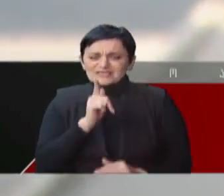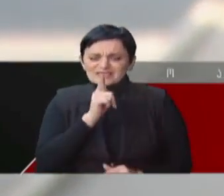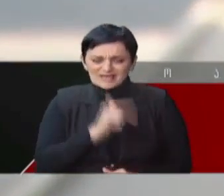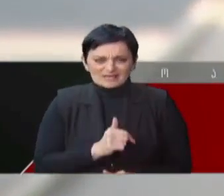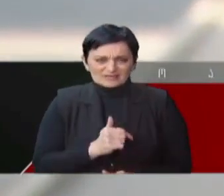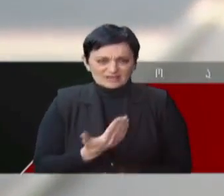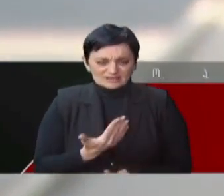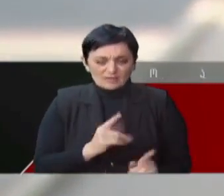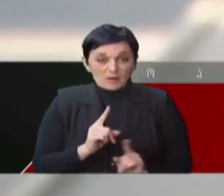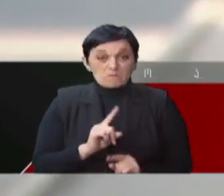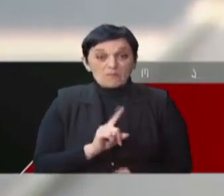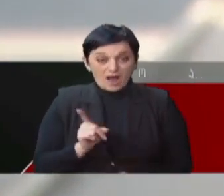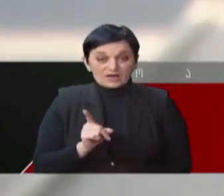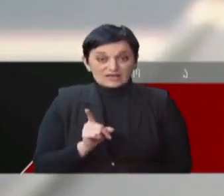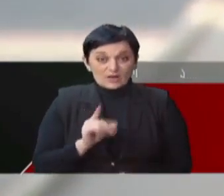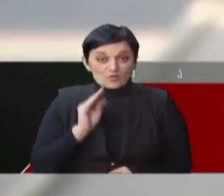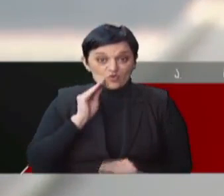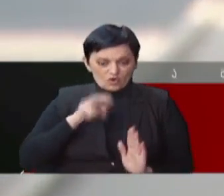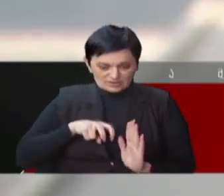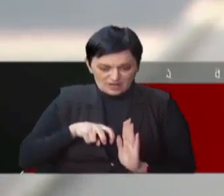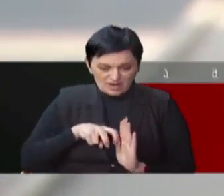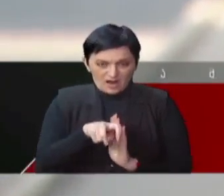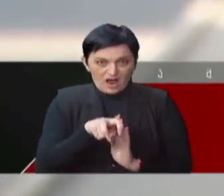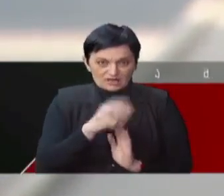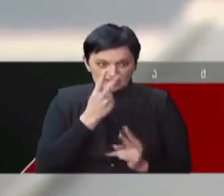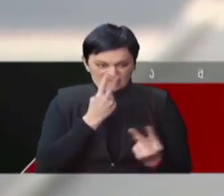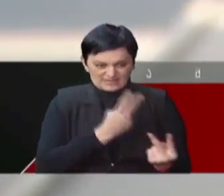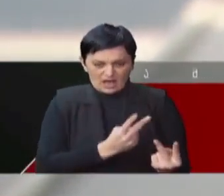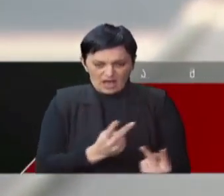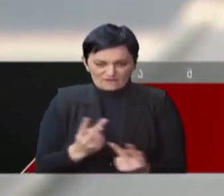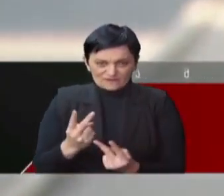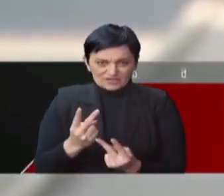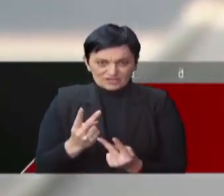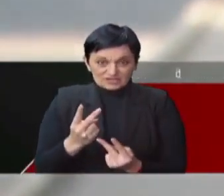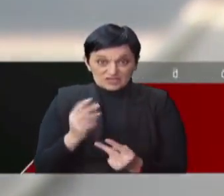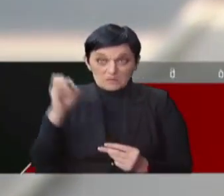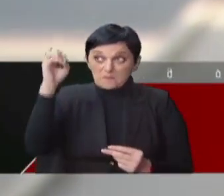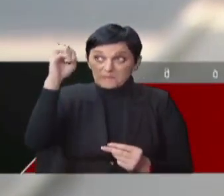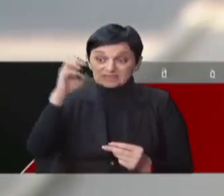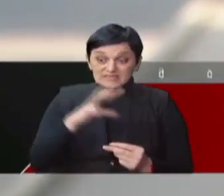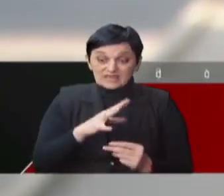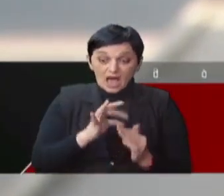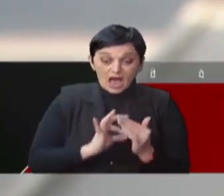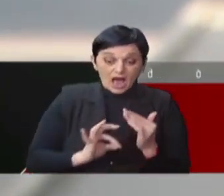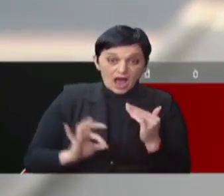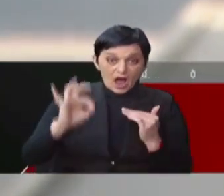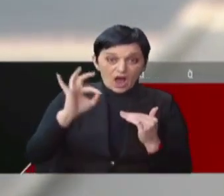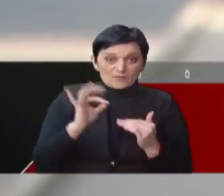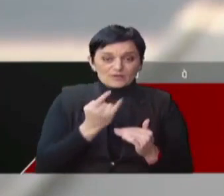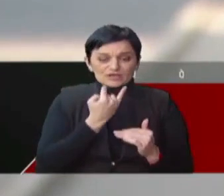გეზარება რაღაცნაირად, მაგრამ გარეთ რო გამოიზოი და დამინახავდი მზიაპირებ ამოსვლას, ახეთ